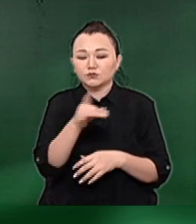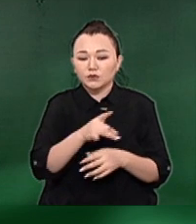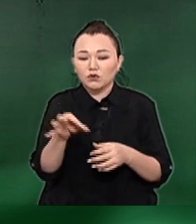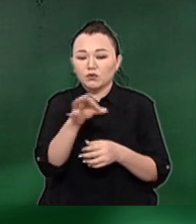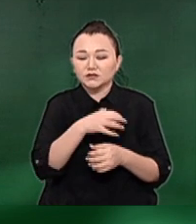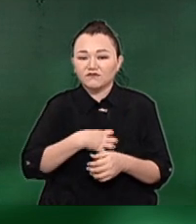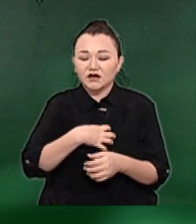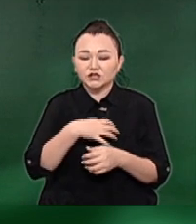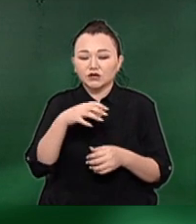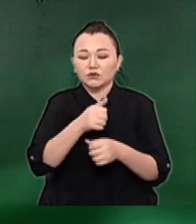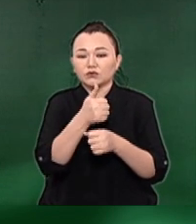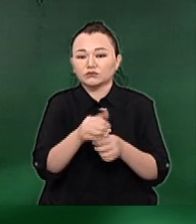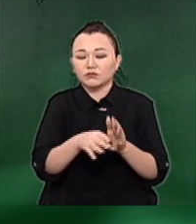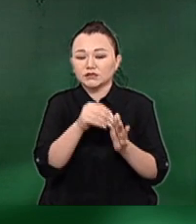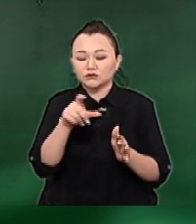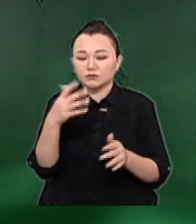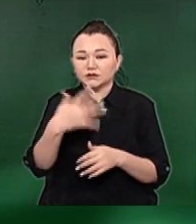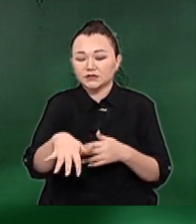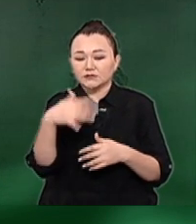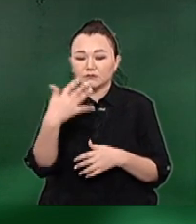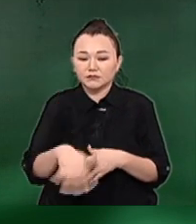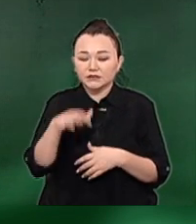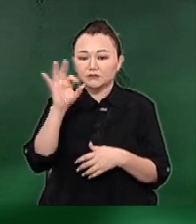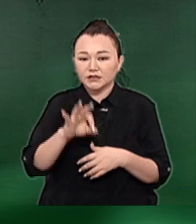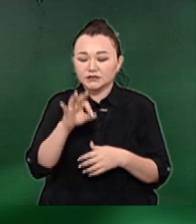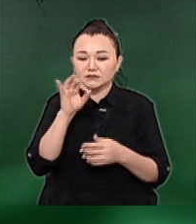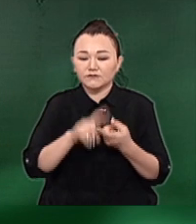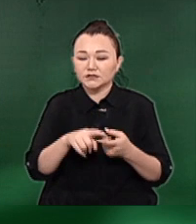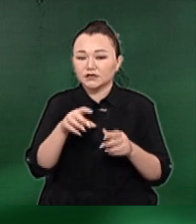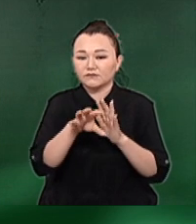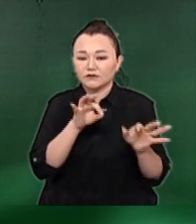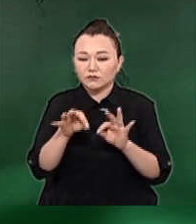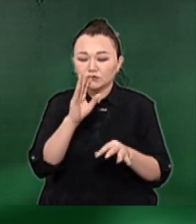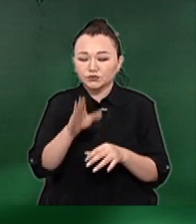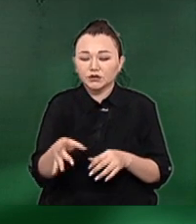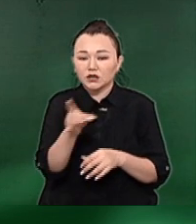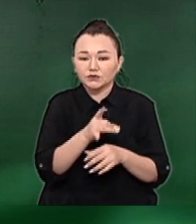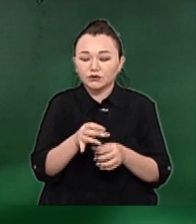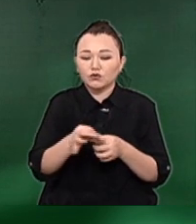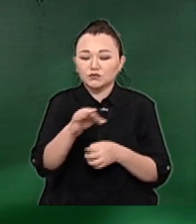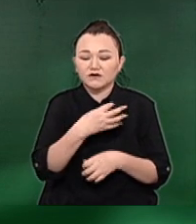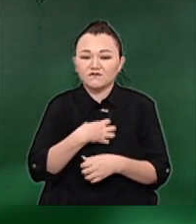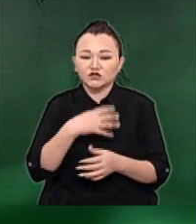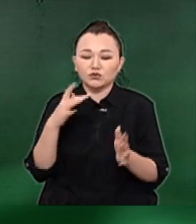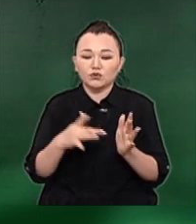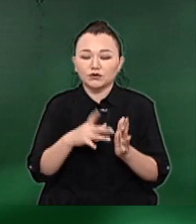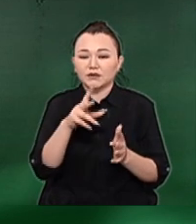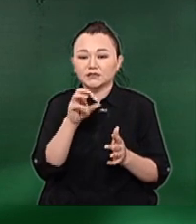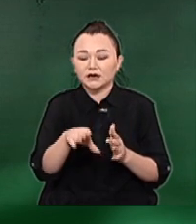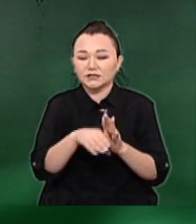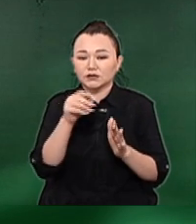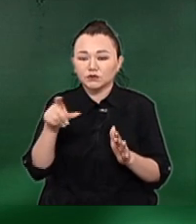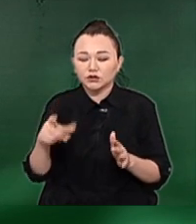бар қалалардың мәслихаттары 50-50 қағидаты бойынша құрылады. Аудан және облыстық маңызы бар қалалардағы мәслихат